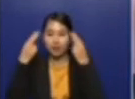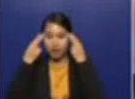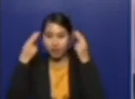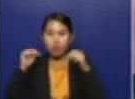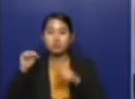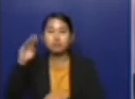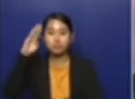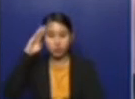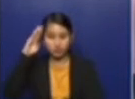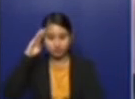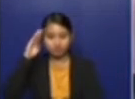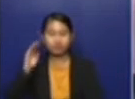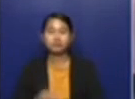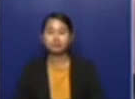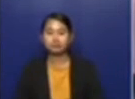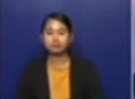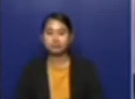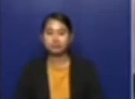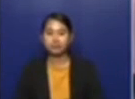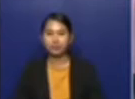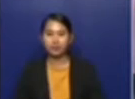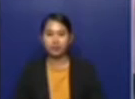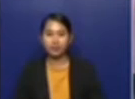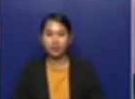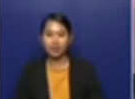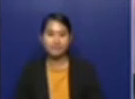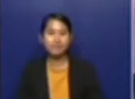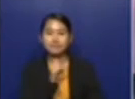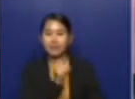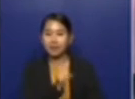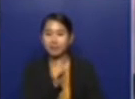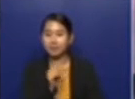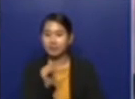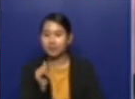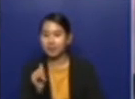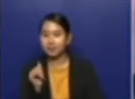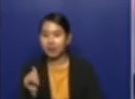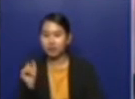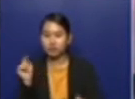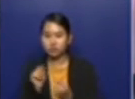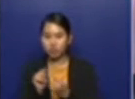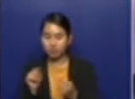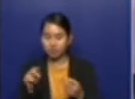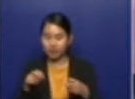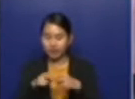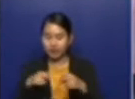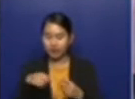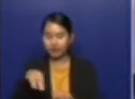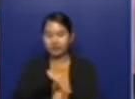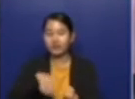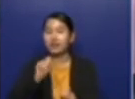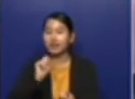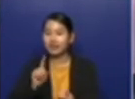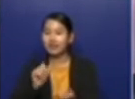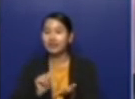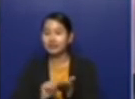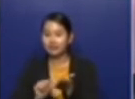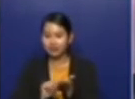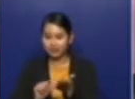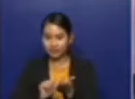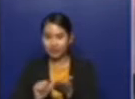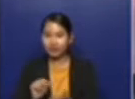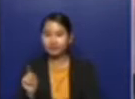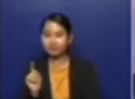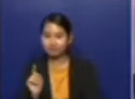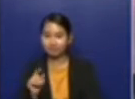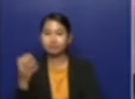เนี่ยได้เดินทางไปขอความคิดเห็นในการแก้ไขปัญหาเศรษฐกิจจากสื่อมว